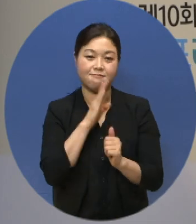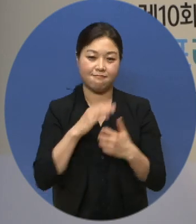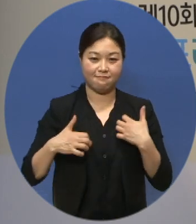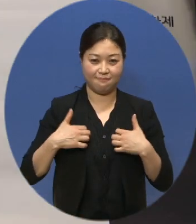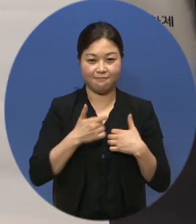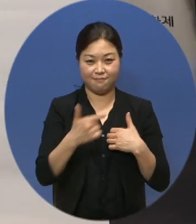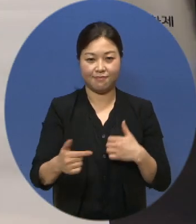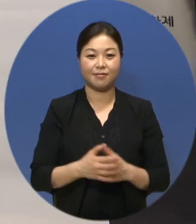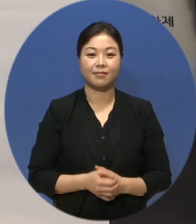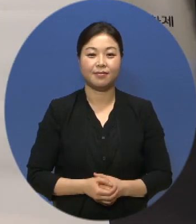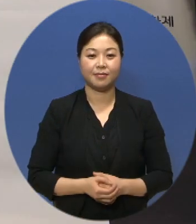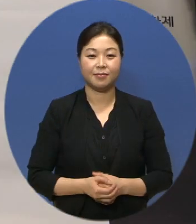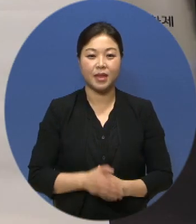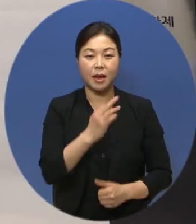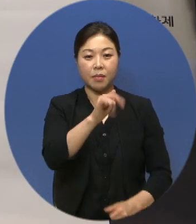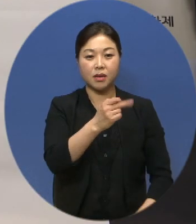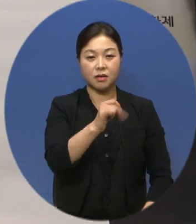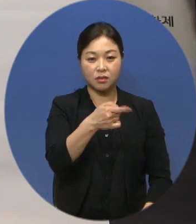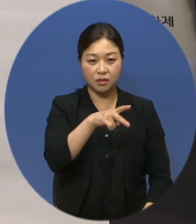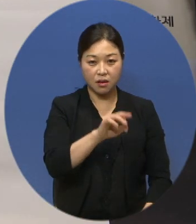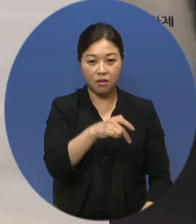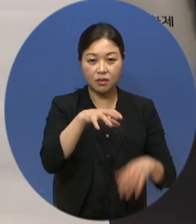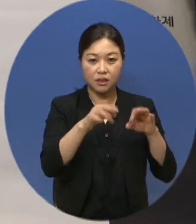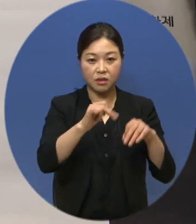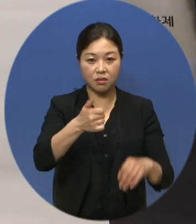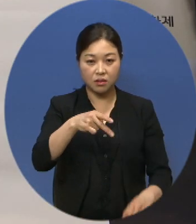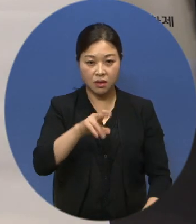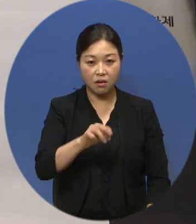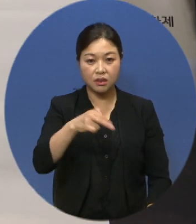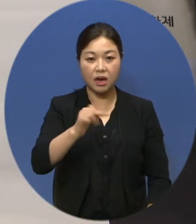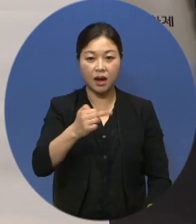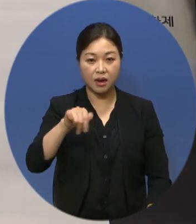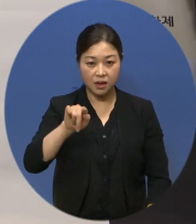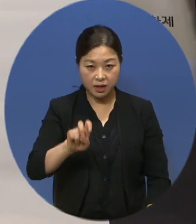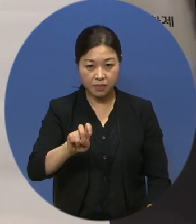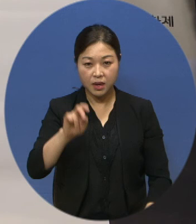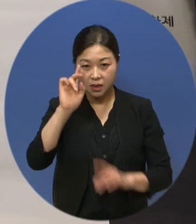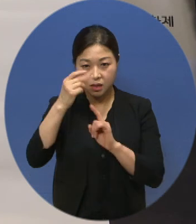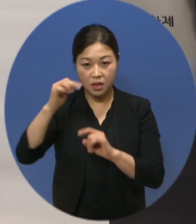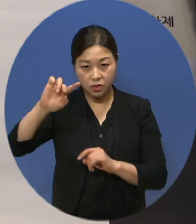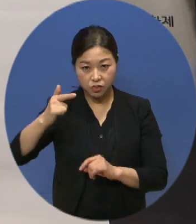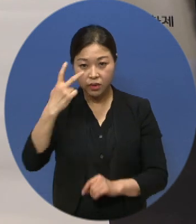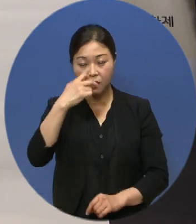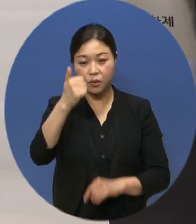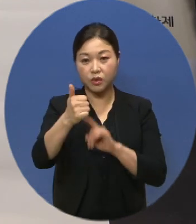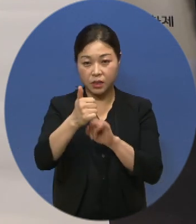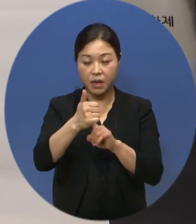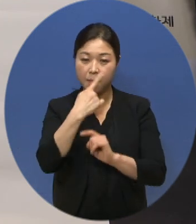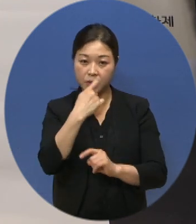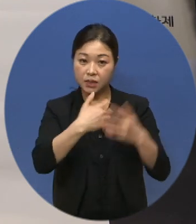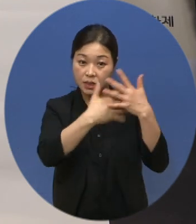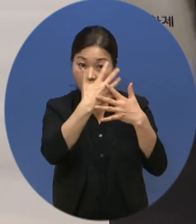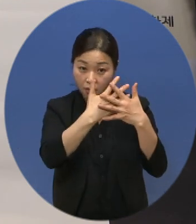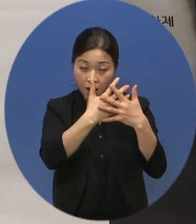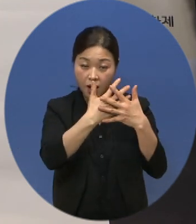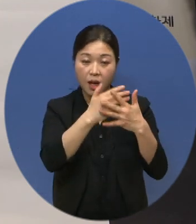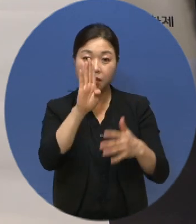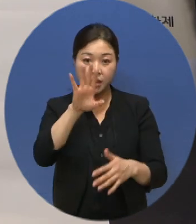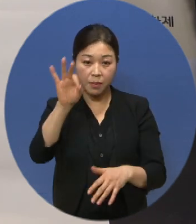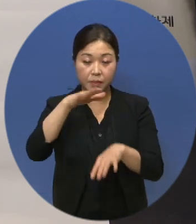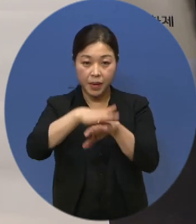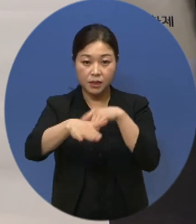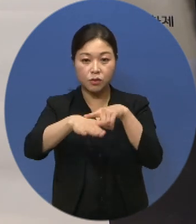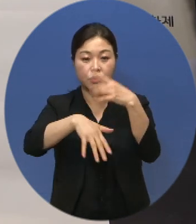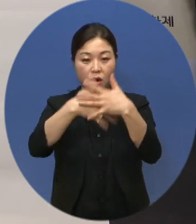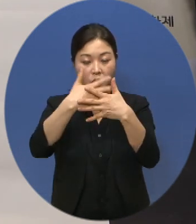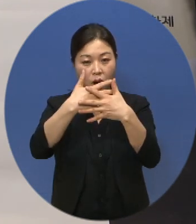기쁩니다. 자, 박현경, 김선경, 장아람, 이태훈 감독님의 멋진 영화를 꾸준히 베리어 프리 영화로 볼